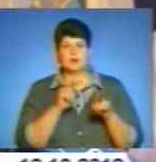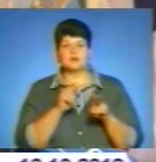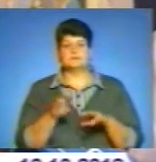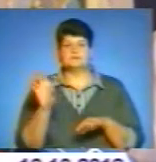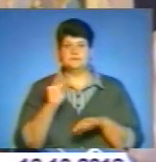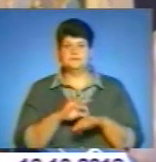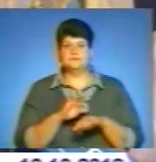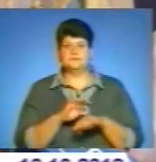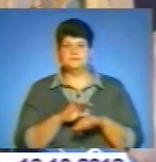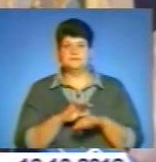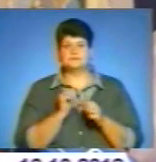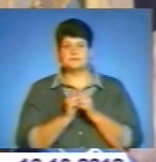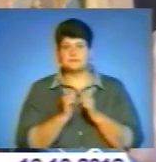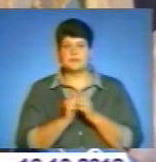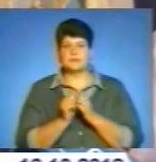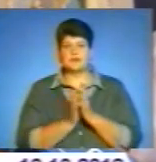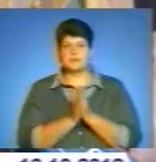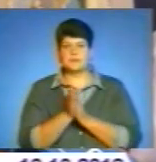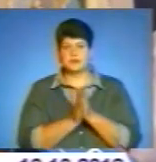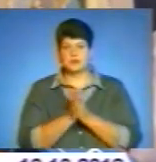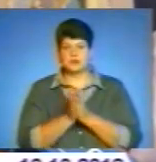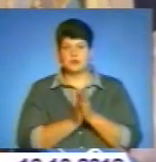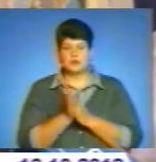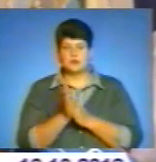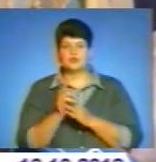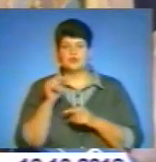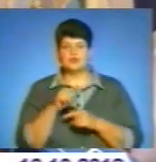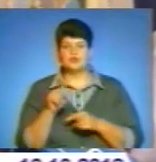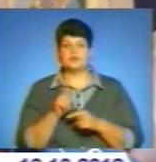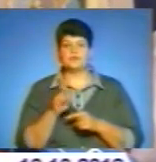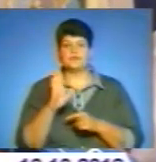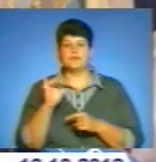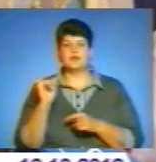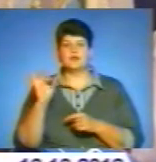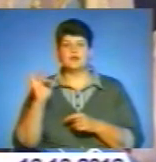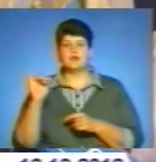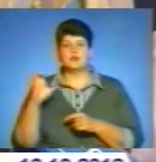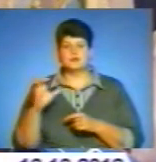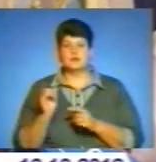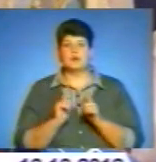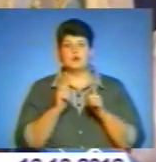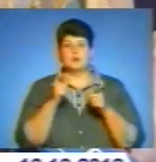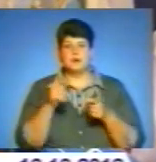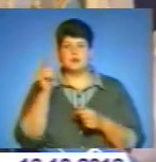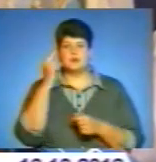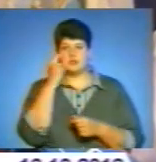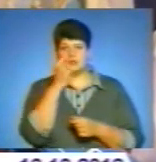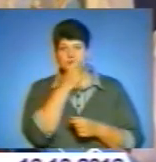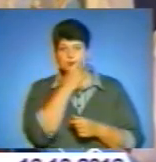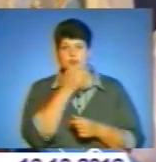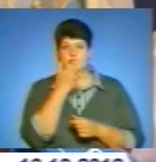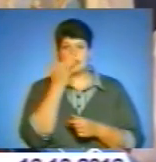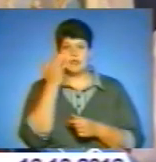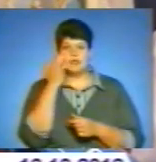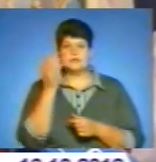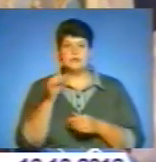передбачається, що ви будете спілкуватися з людьми або при догляді за хворим. Часто